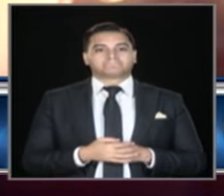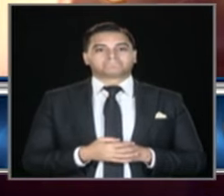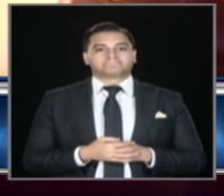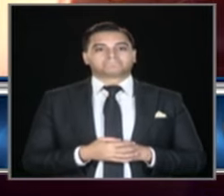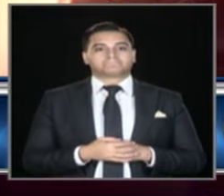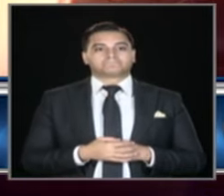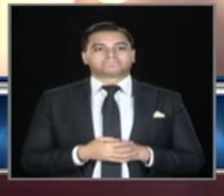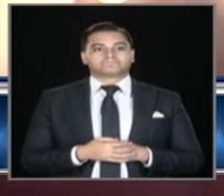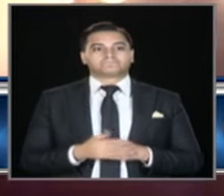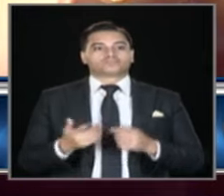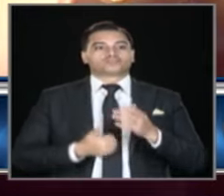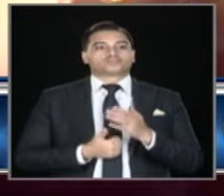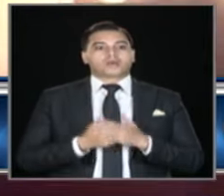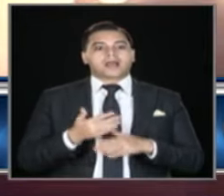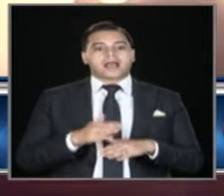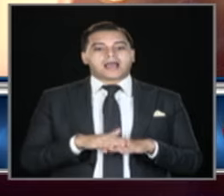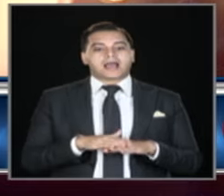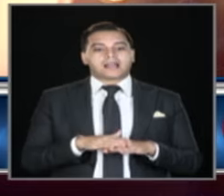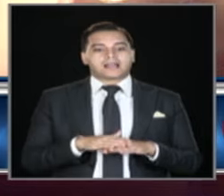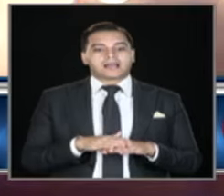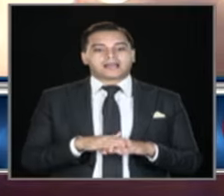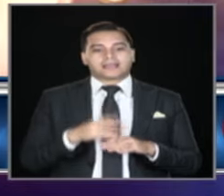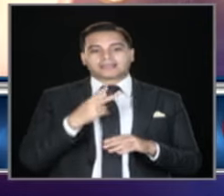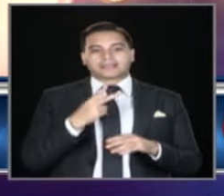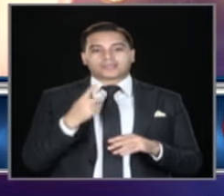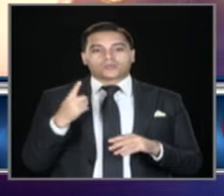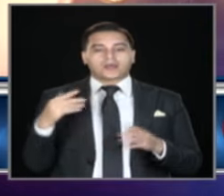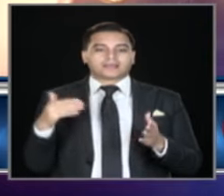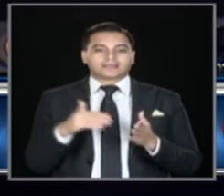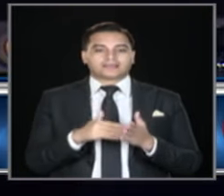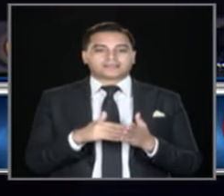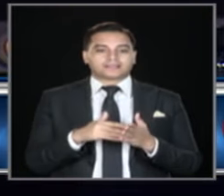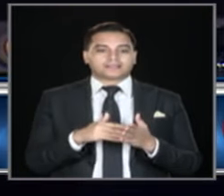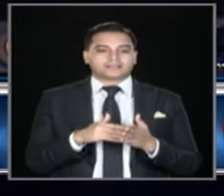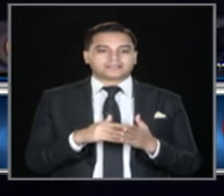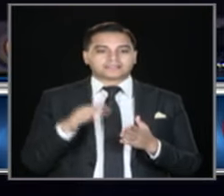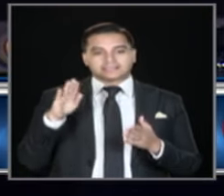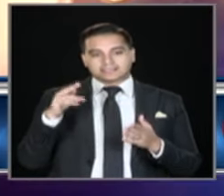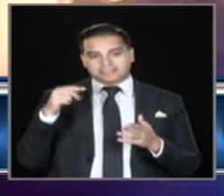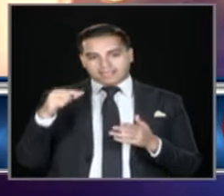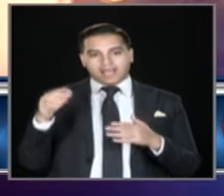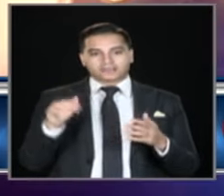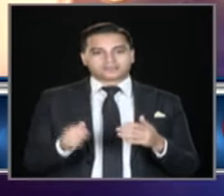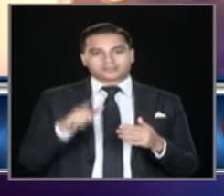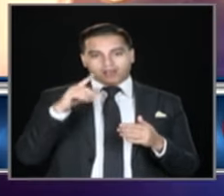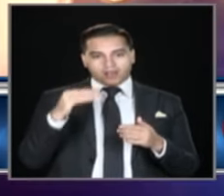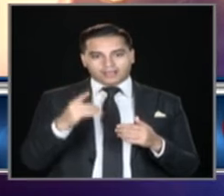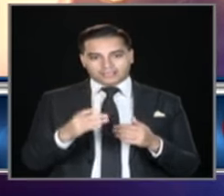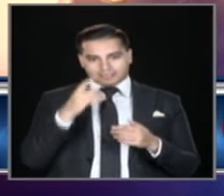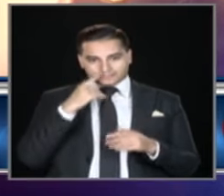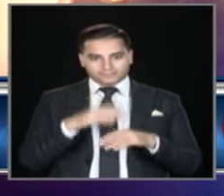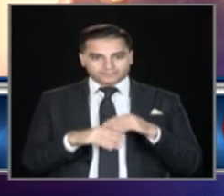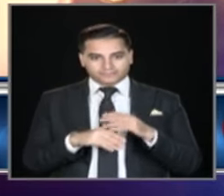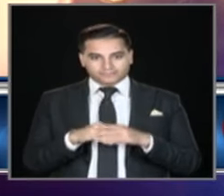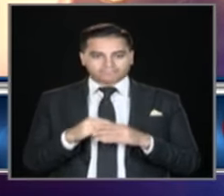20223 كسب فيورنتينا في النهائي 2 1 سعد صالح عندك اجابه كسب فورنتينا في النهائيه